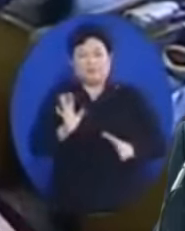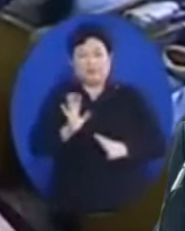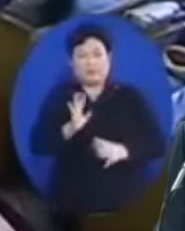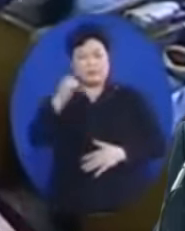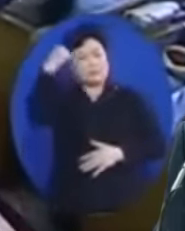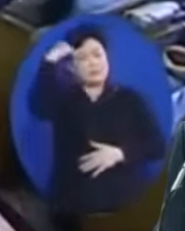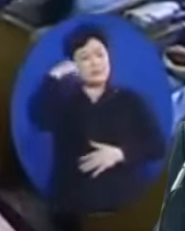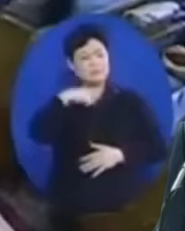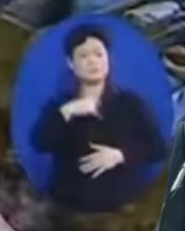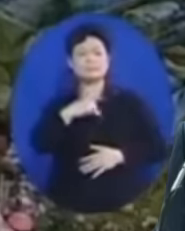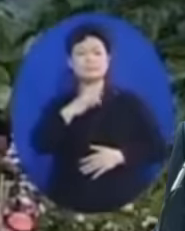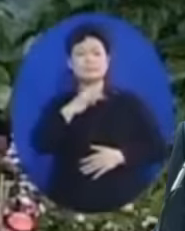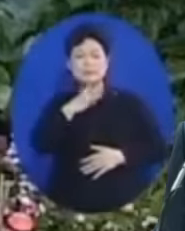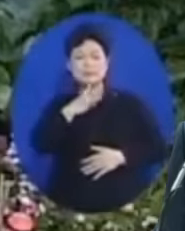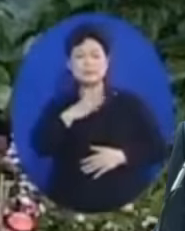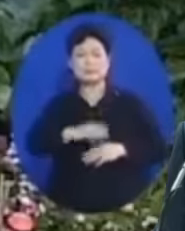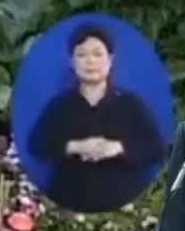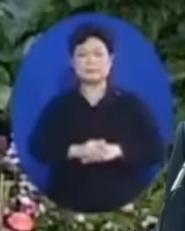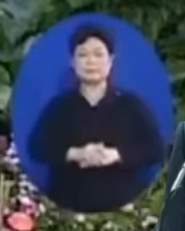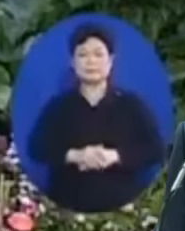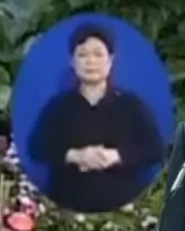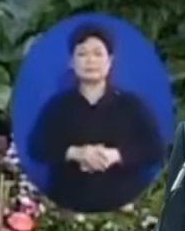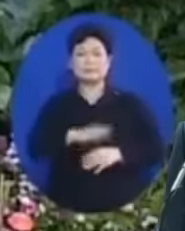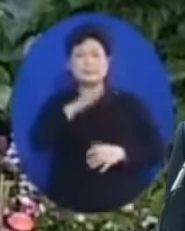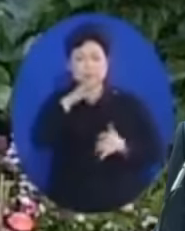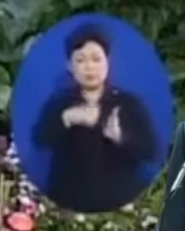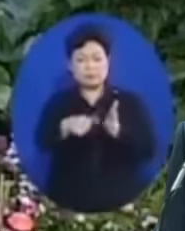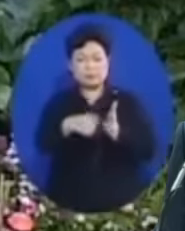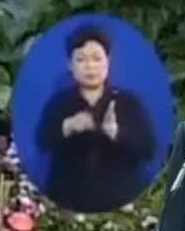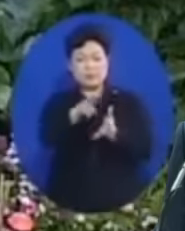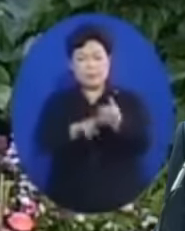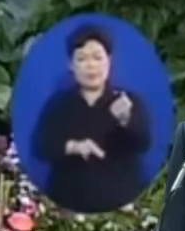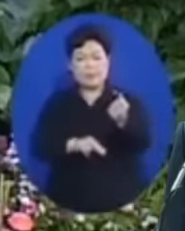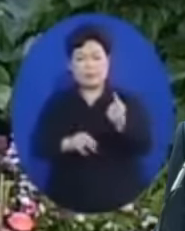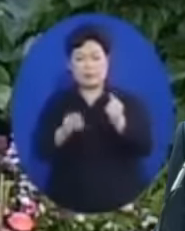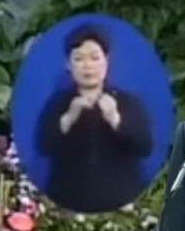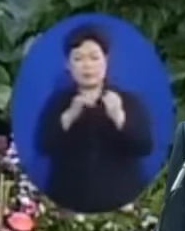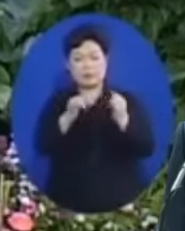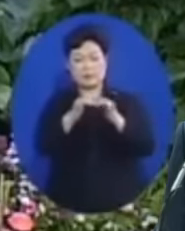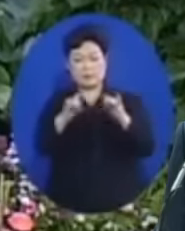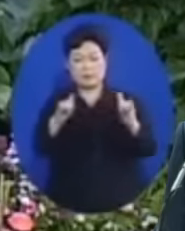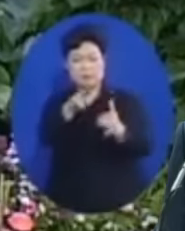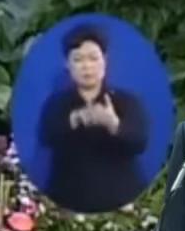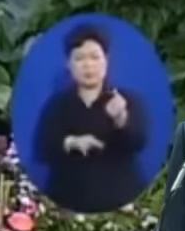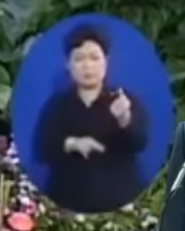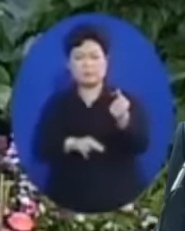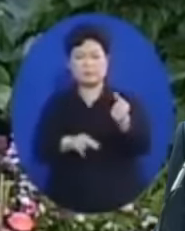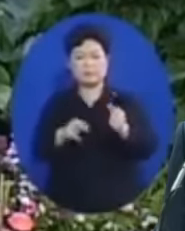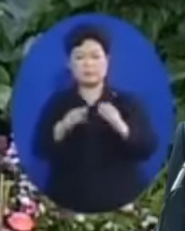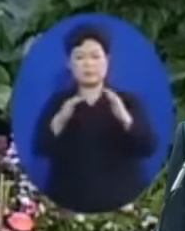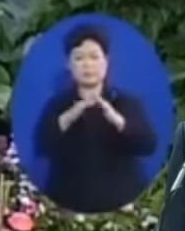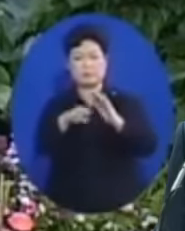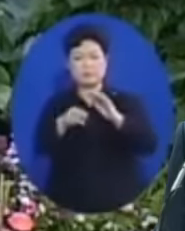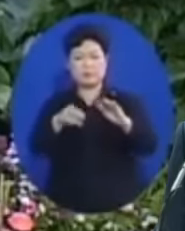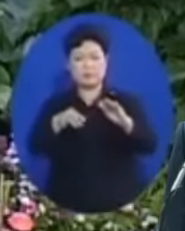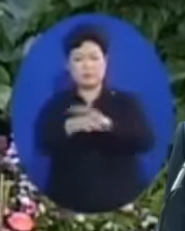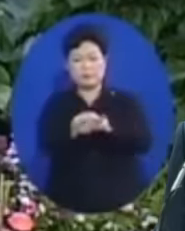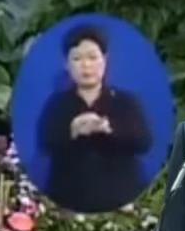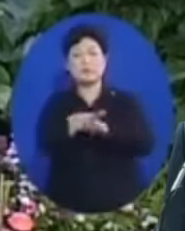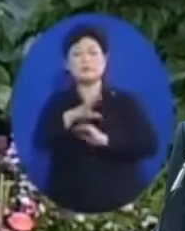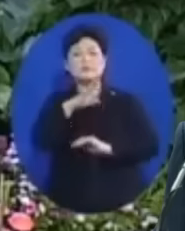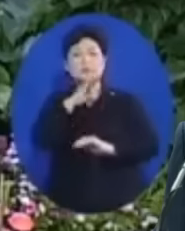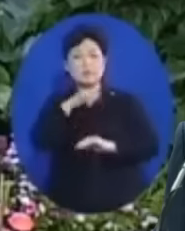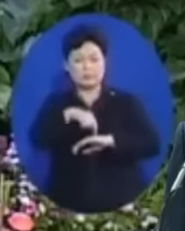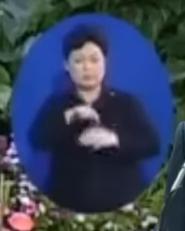드는 폭력 시위 부품 판매 등 인신매매 부동산 투기 불량식품 판매 등